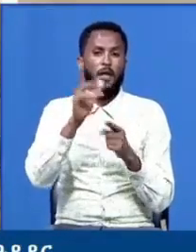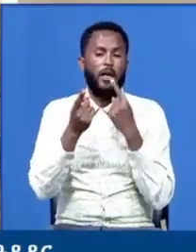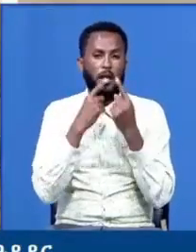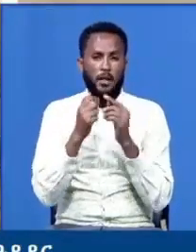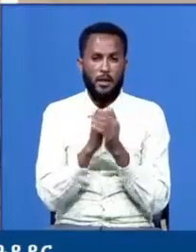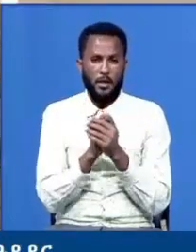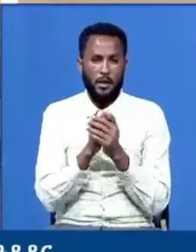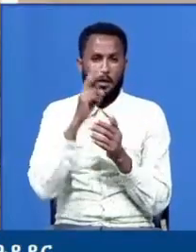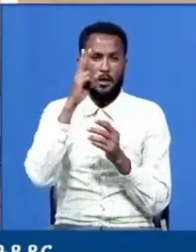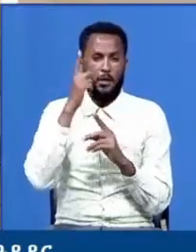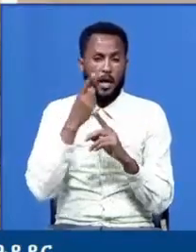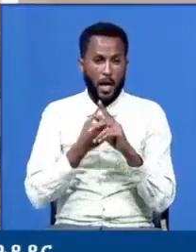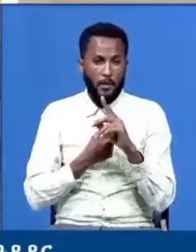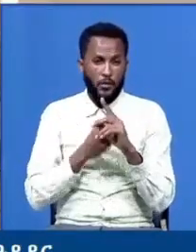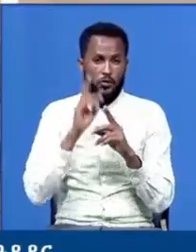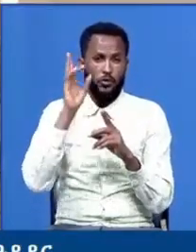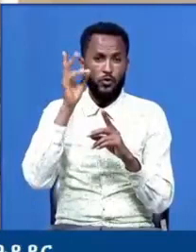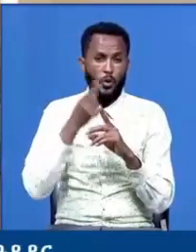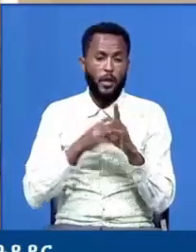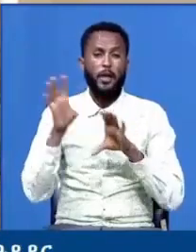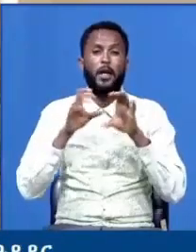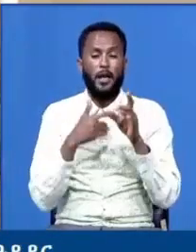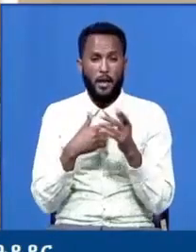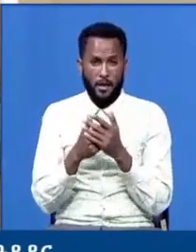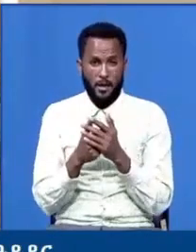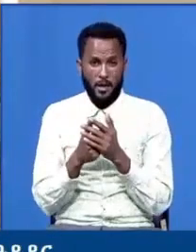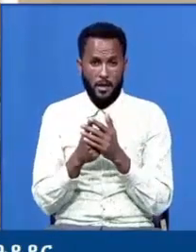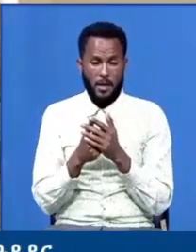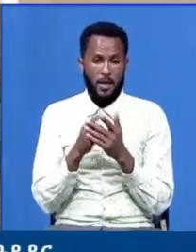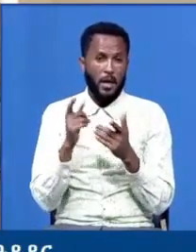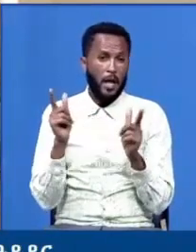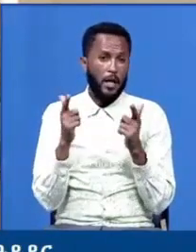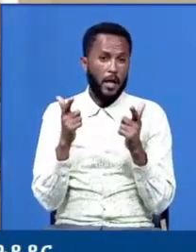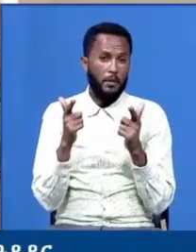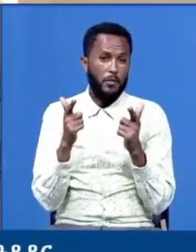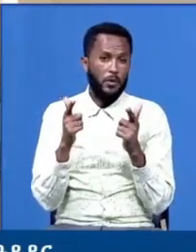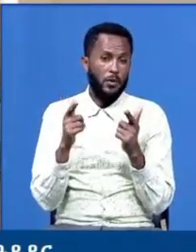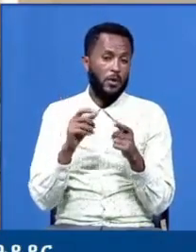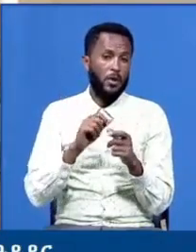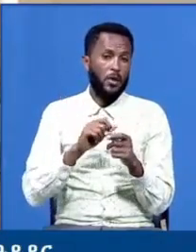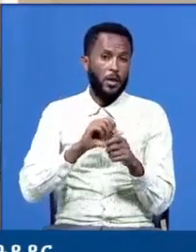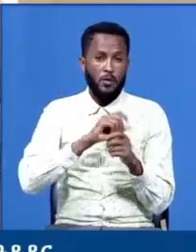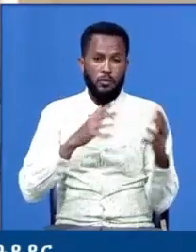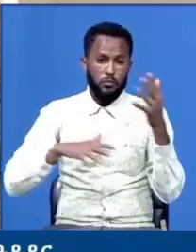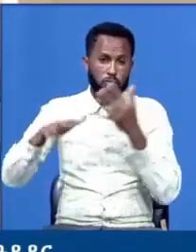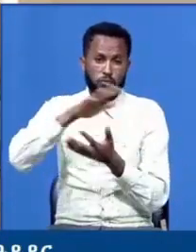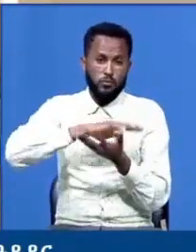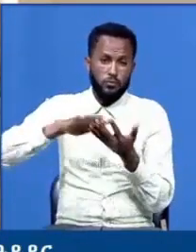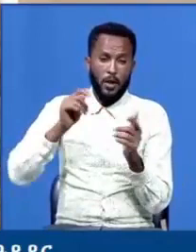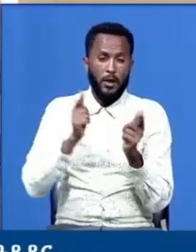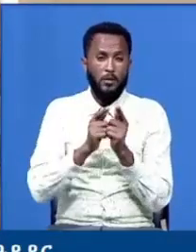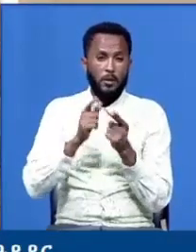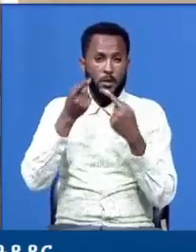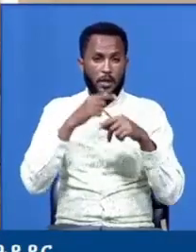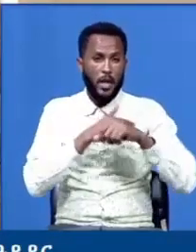ዓመት ሽዱሽተ ወርሒ ኣብ ኮረና እያ ተወሊዳ ካብኡ ግን ዕግርግር ኣጋጢሙ ዕግርግር ብላ በለ ድማነ መፂና ኣብዪ